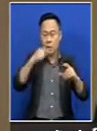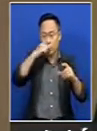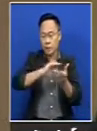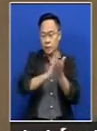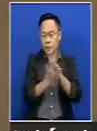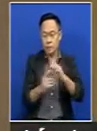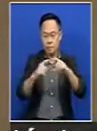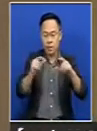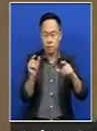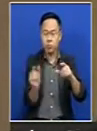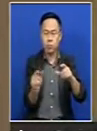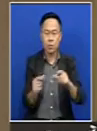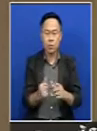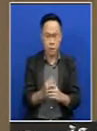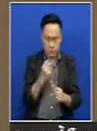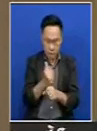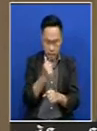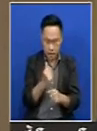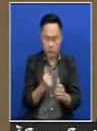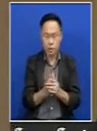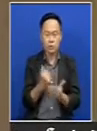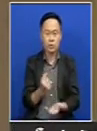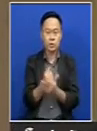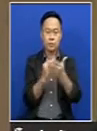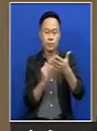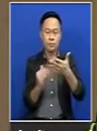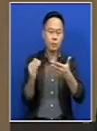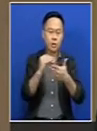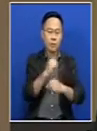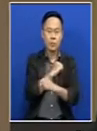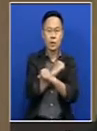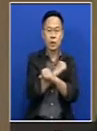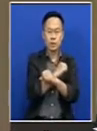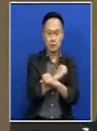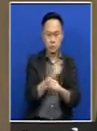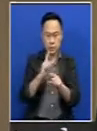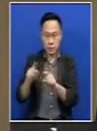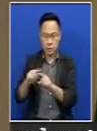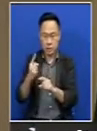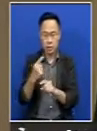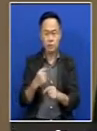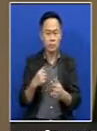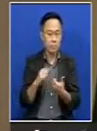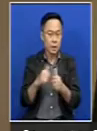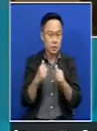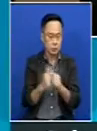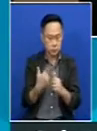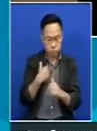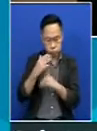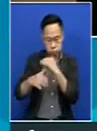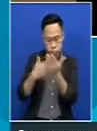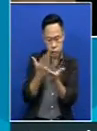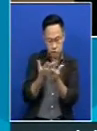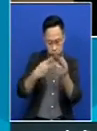เป็นชิปการ์ดได้นะคะก็จะเป็นการยกระดับการชำระเงินของไทยไปอีกระดับหนึ่งให้มีความก้